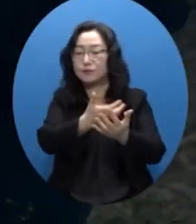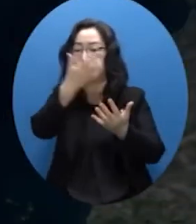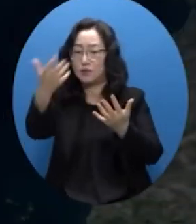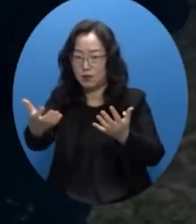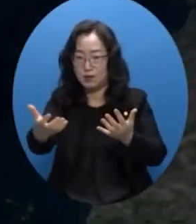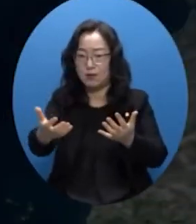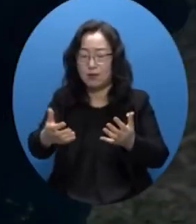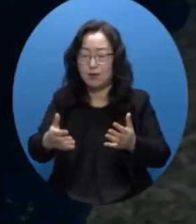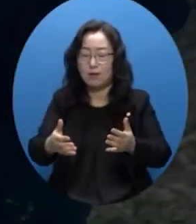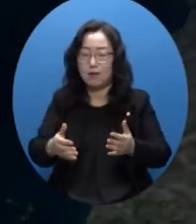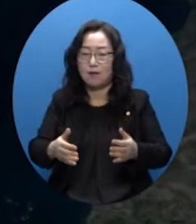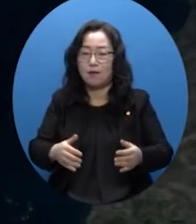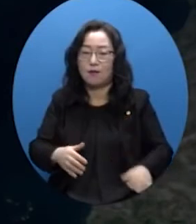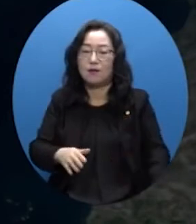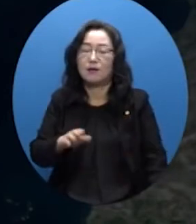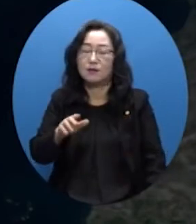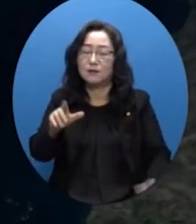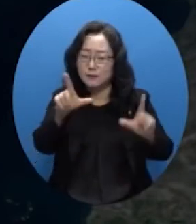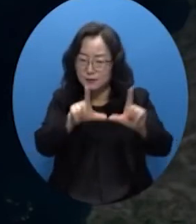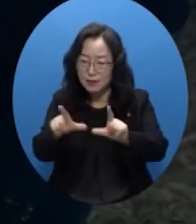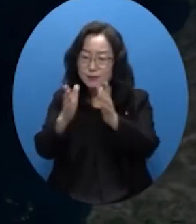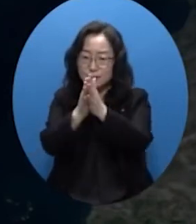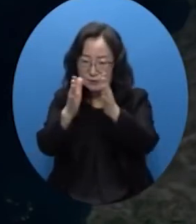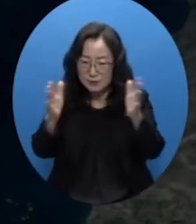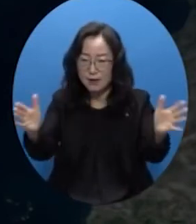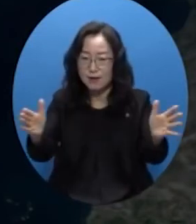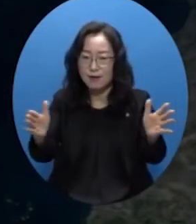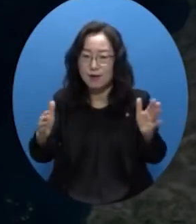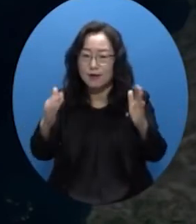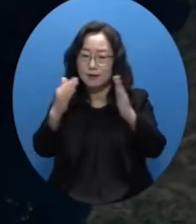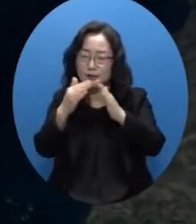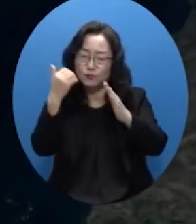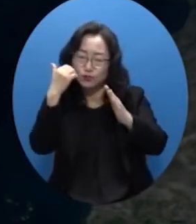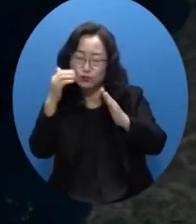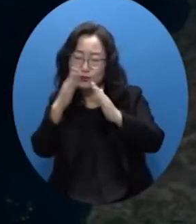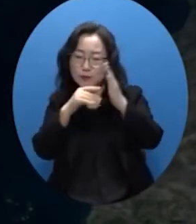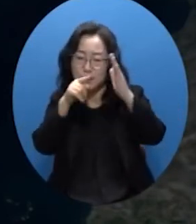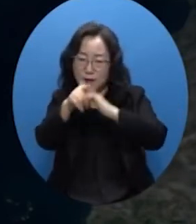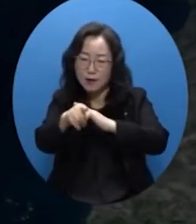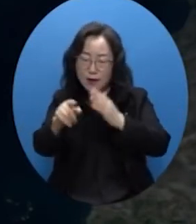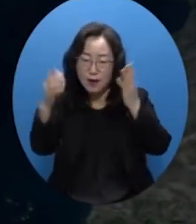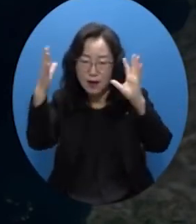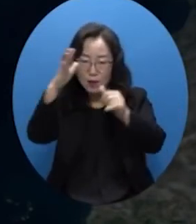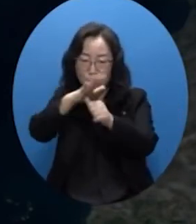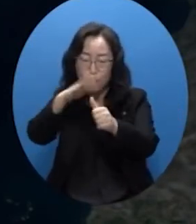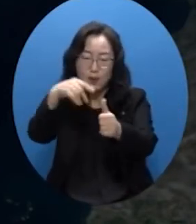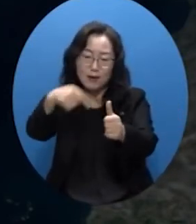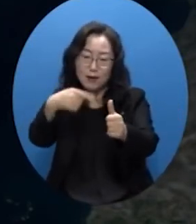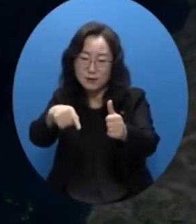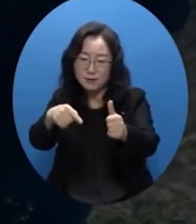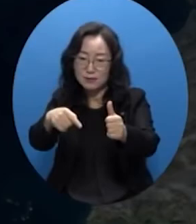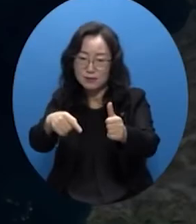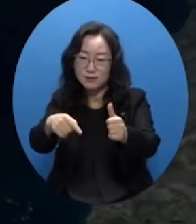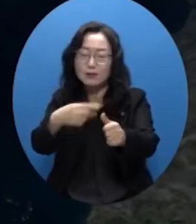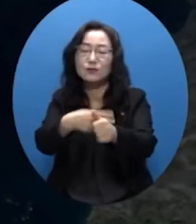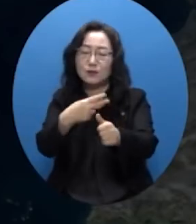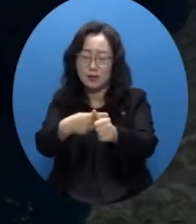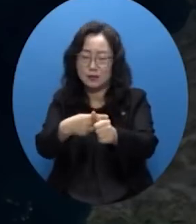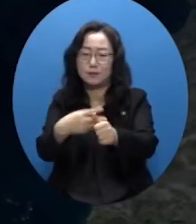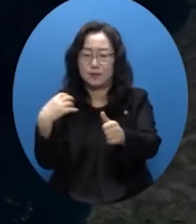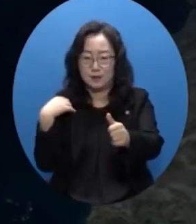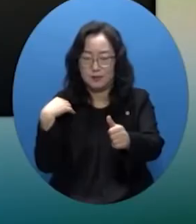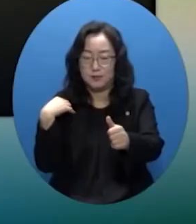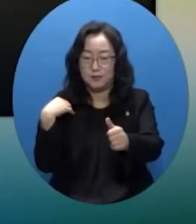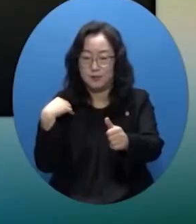살면서 가정 교성으로 아이를 가르쳤는데 그 집의 초 카인 n 자